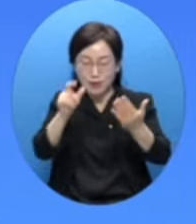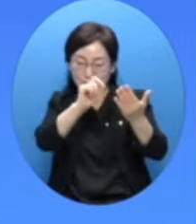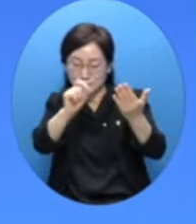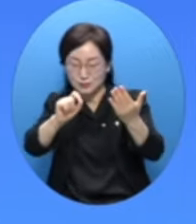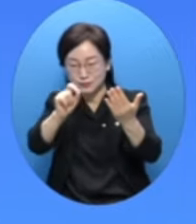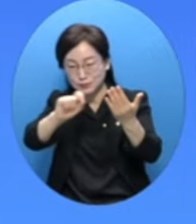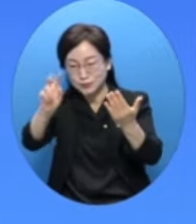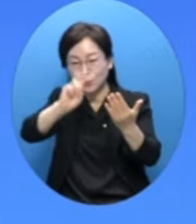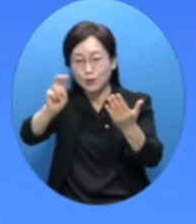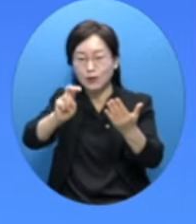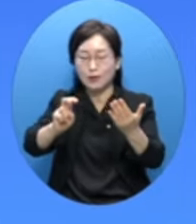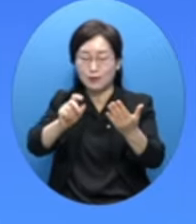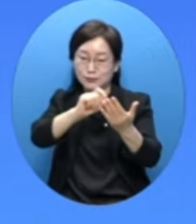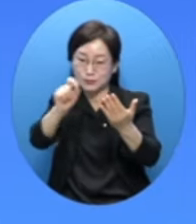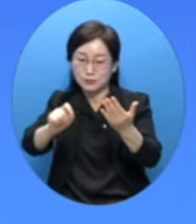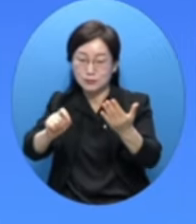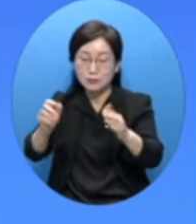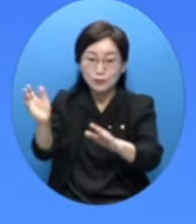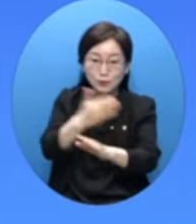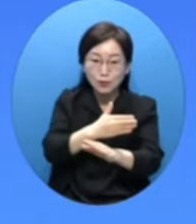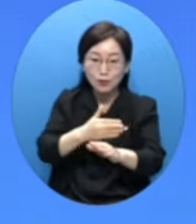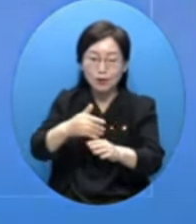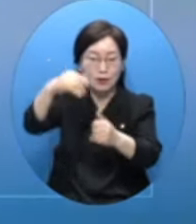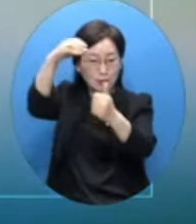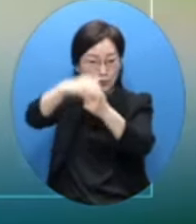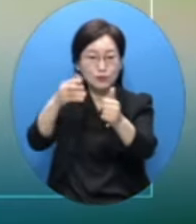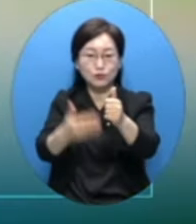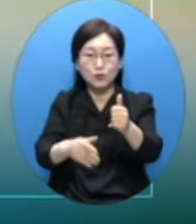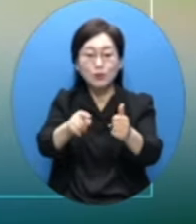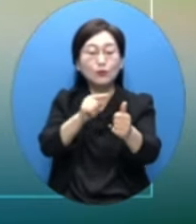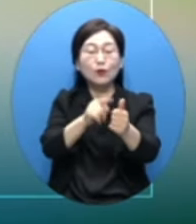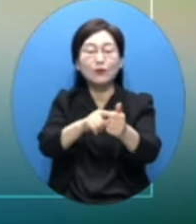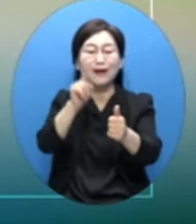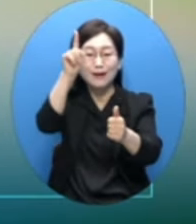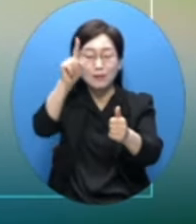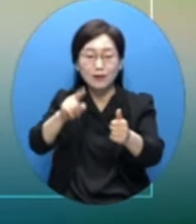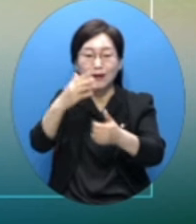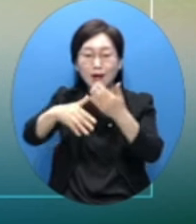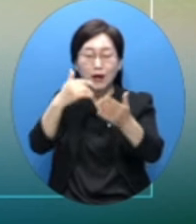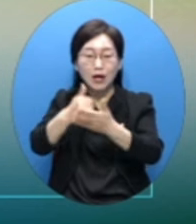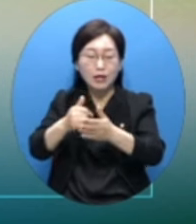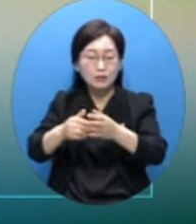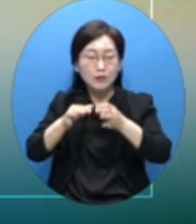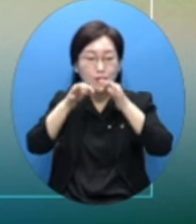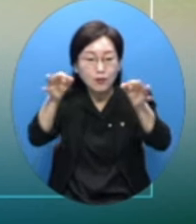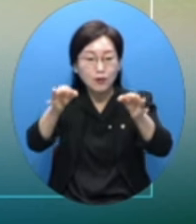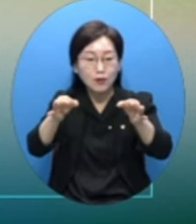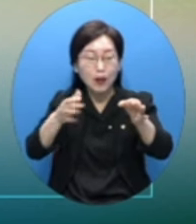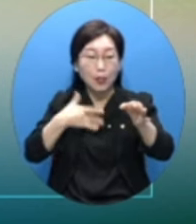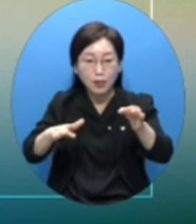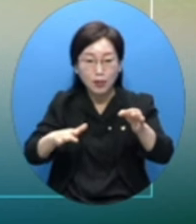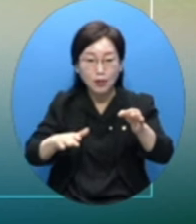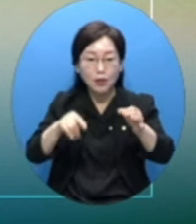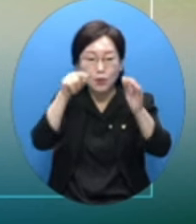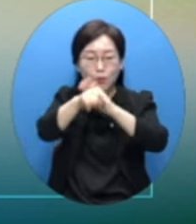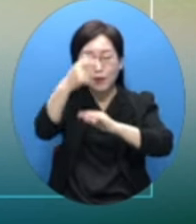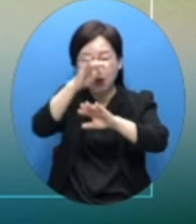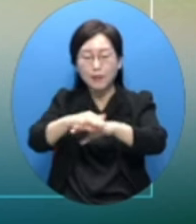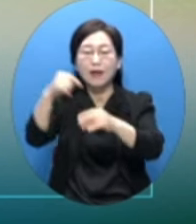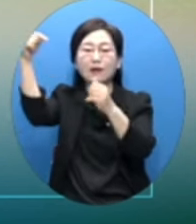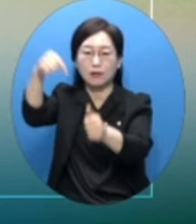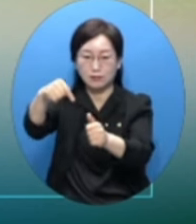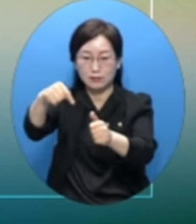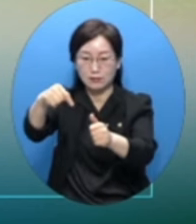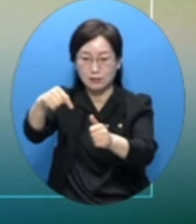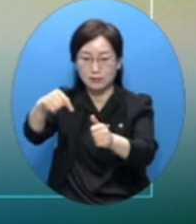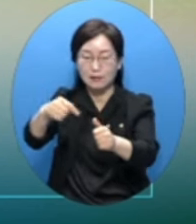하나님이 소명을 주셨습니다. 너는 한 번도 하나님의 이름이 울려 퍼지지 않은 땅으로 가서 예배하라.